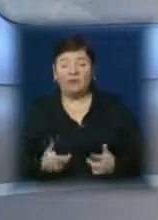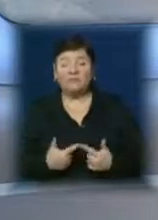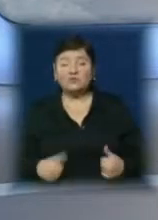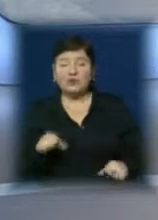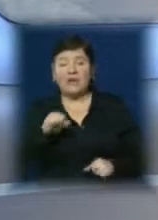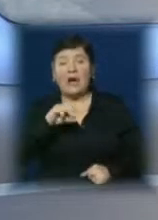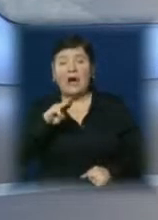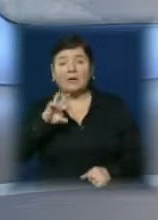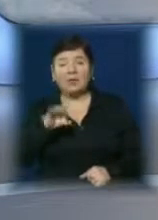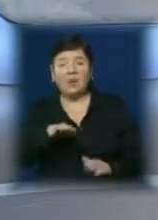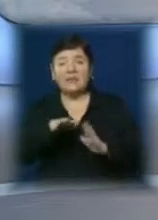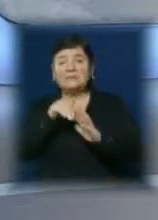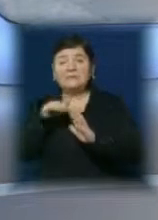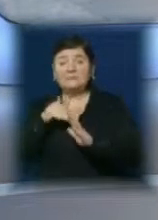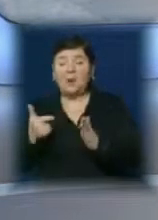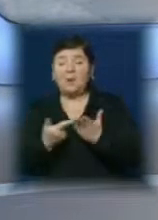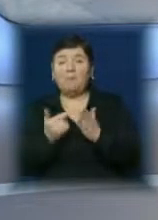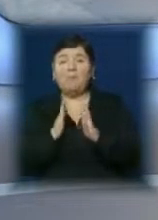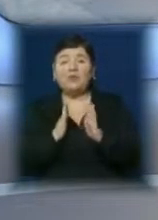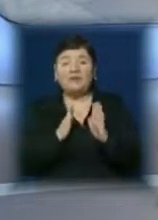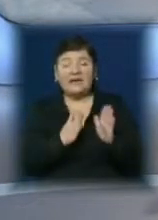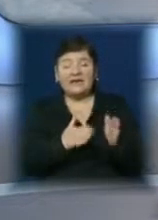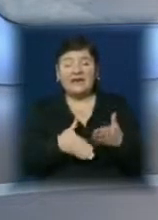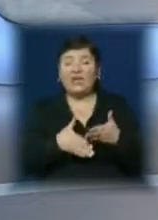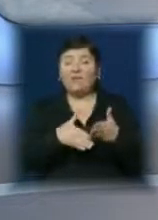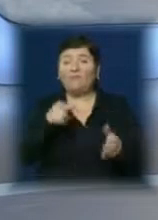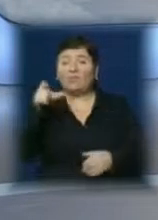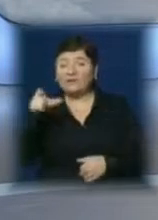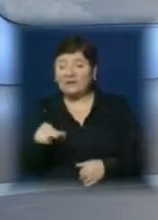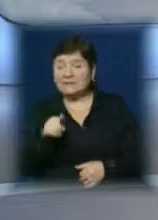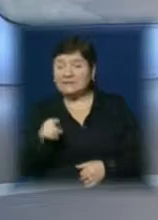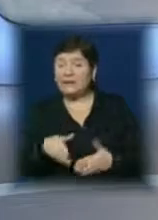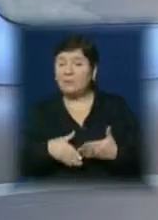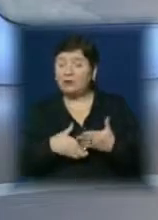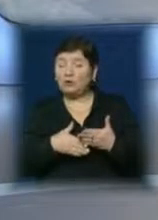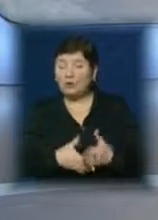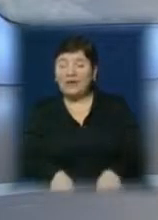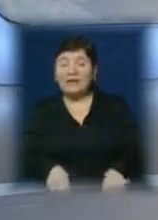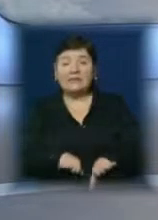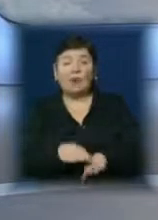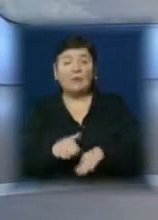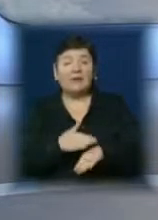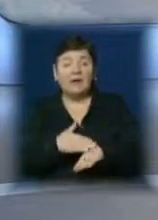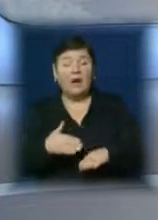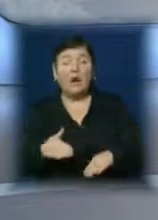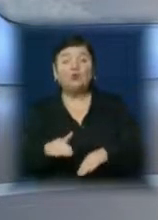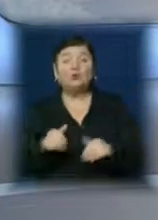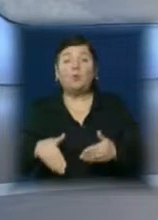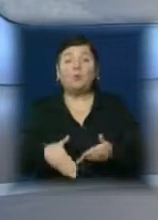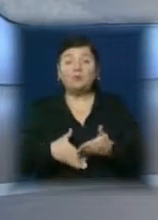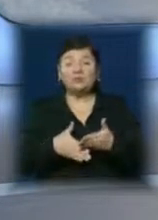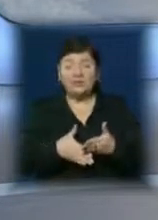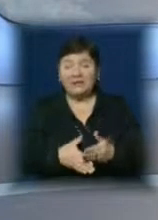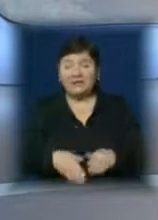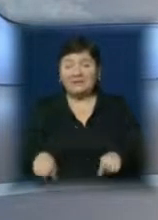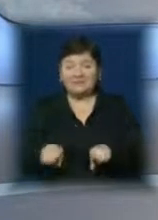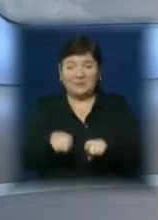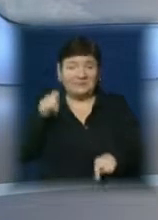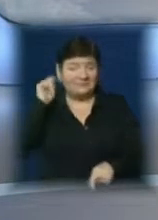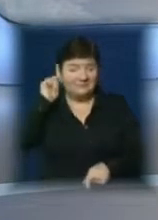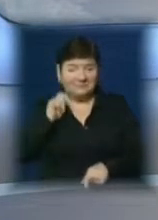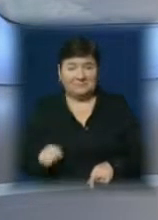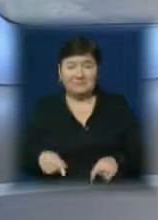вчителів, так, які мають приїхати сюди і домовитися про те, щоб вже більше дітей їхало і на більш